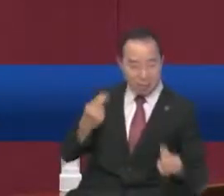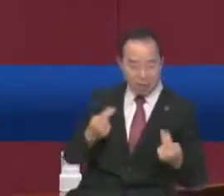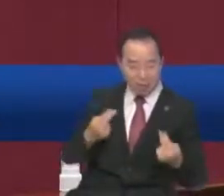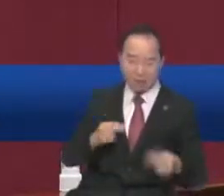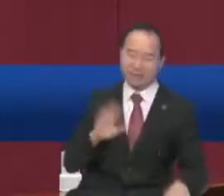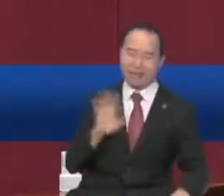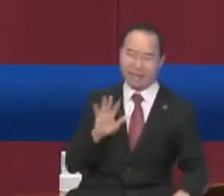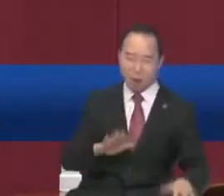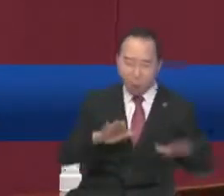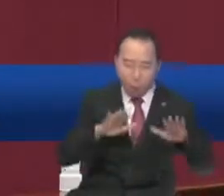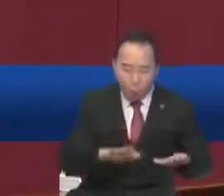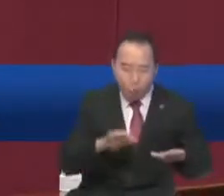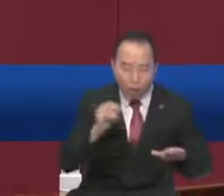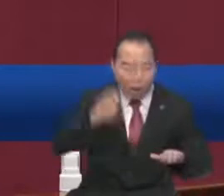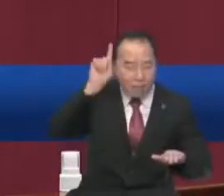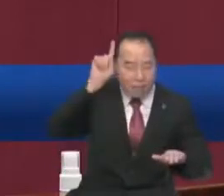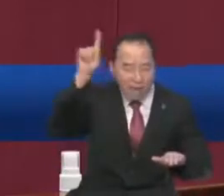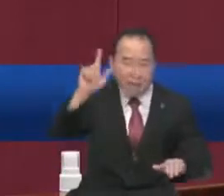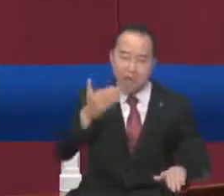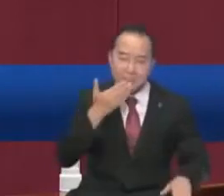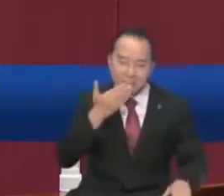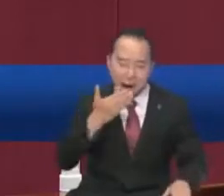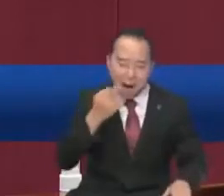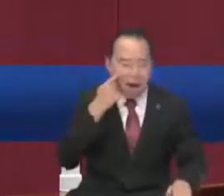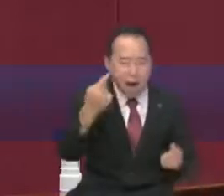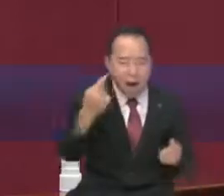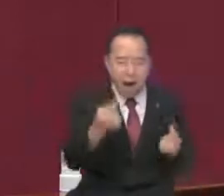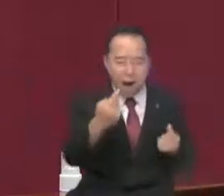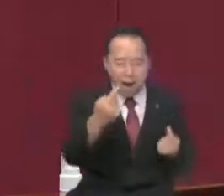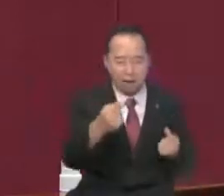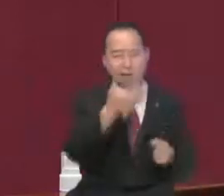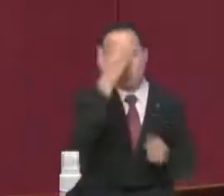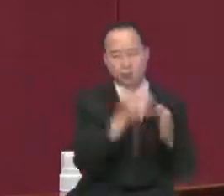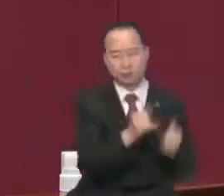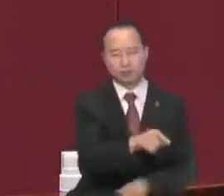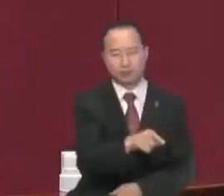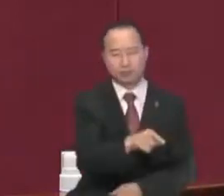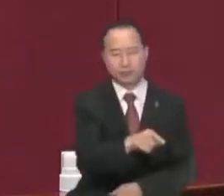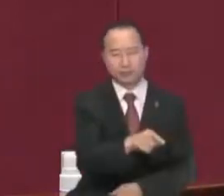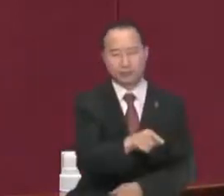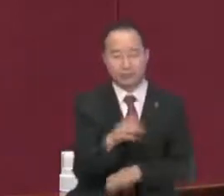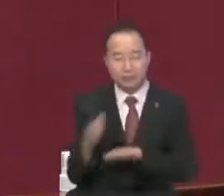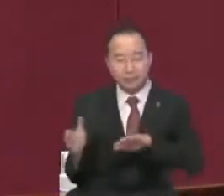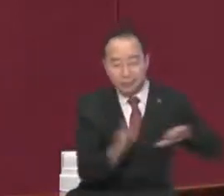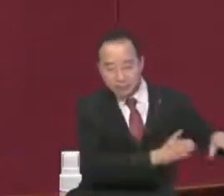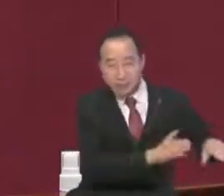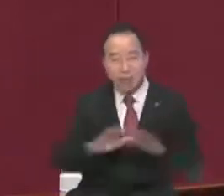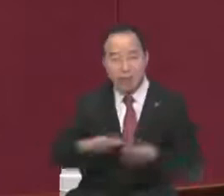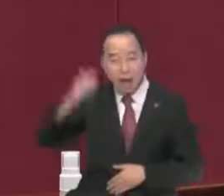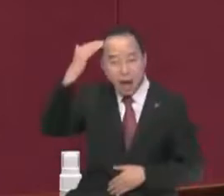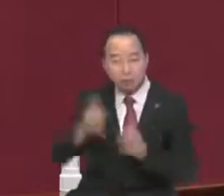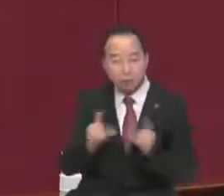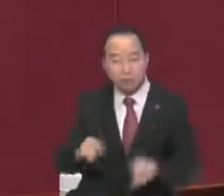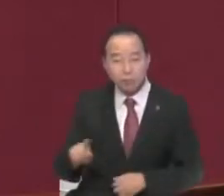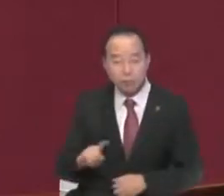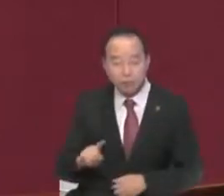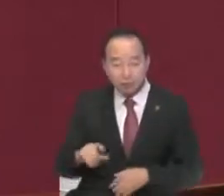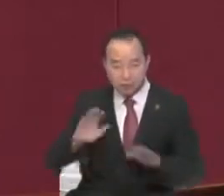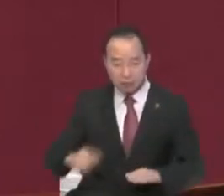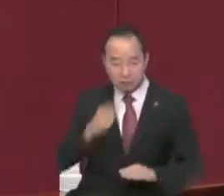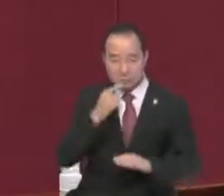오늘의 현실과 내일의 가능성을 비교합니다. 반면 우리 세대는 지금 우리가 가진